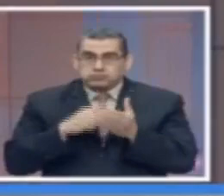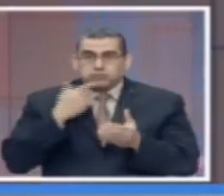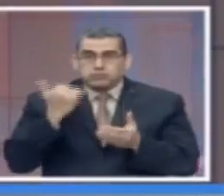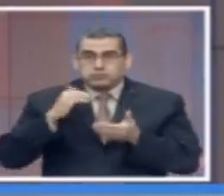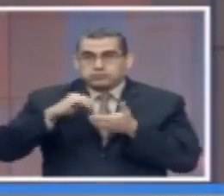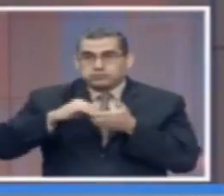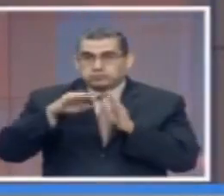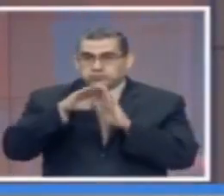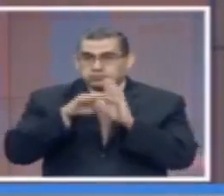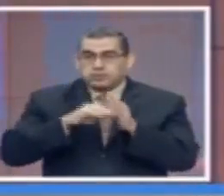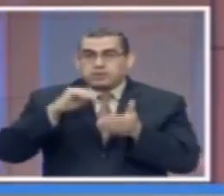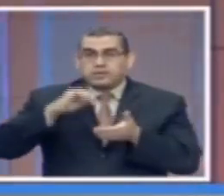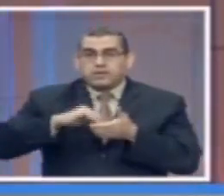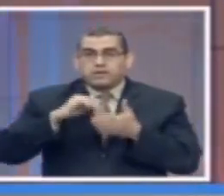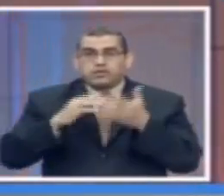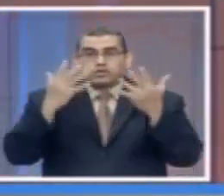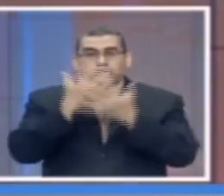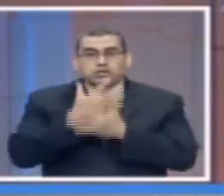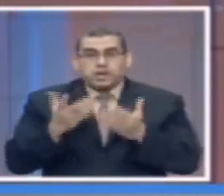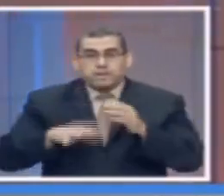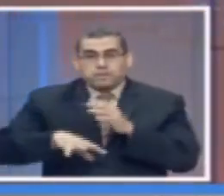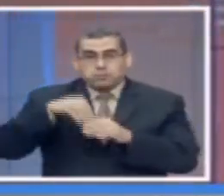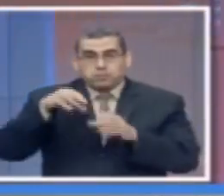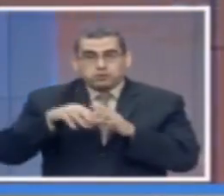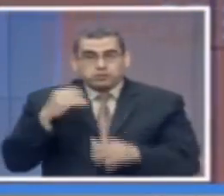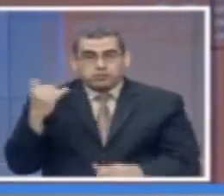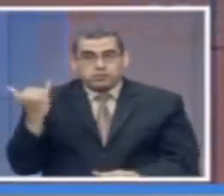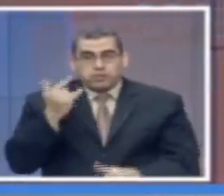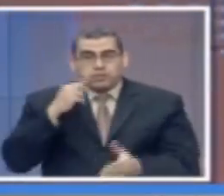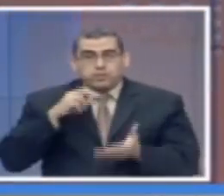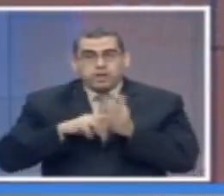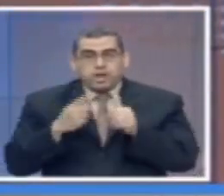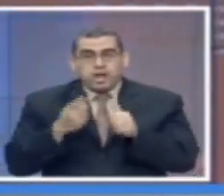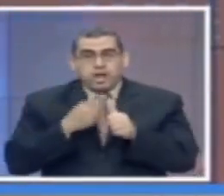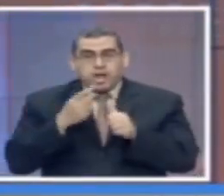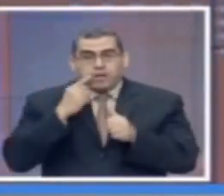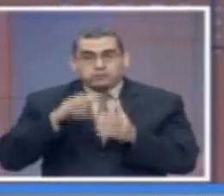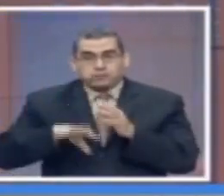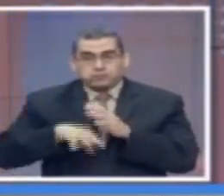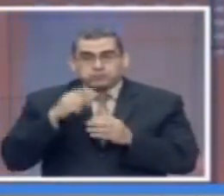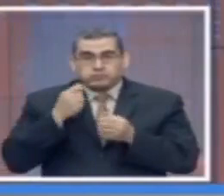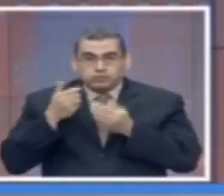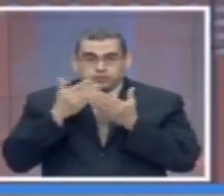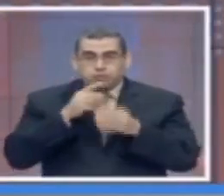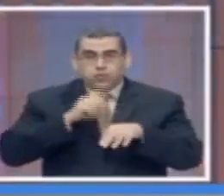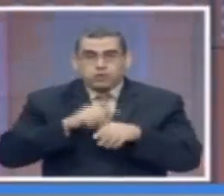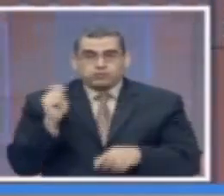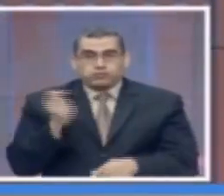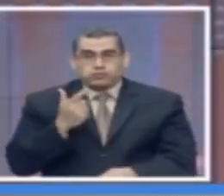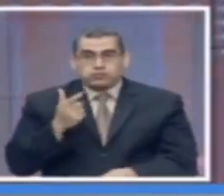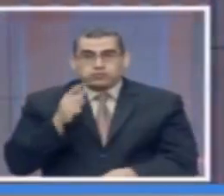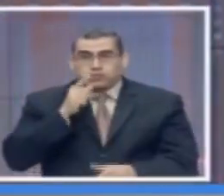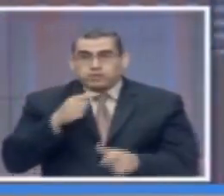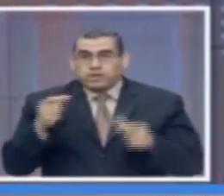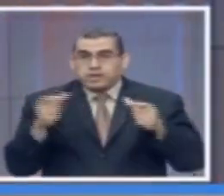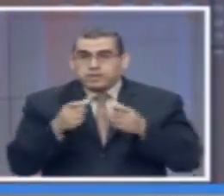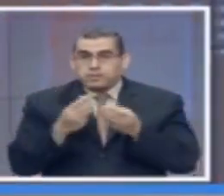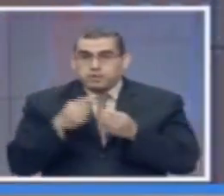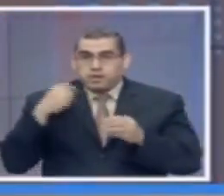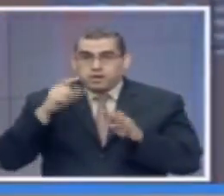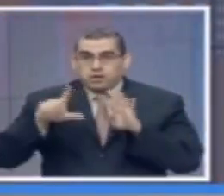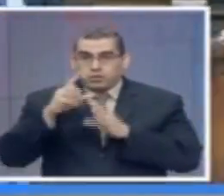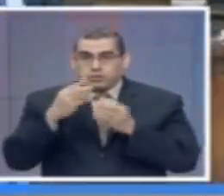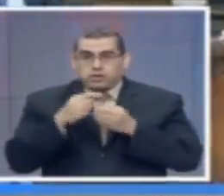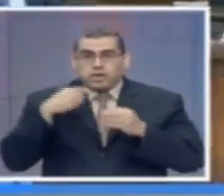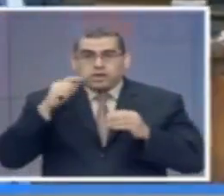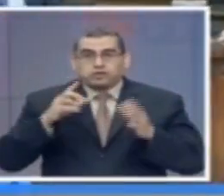محددات للاتفاق مع أي شركة لتنفيذ المشروع من أهمها التكلفة والوقت. جاء ذلك خلال اجتماع عقده مدبولي مع